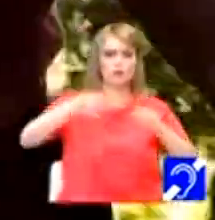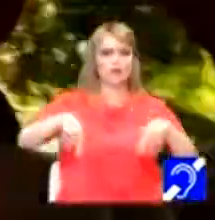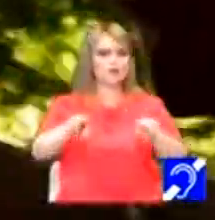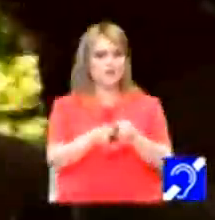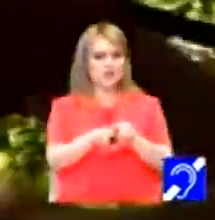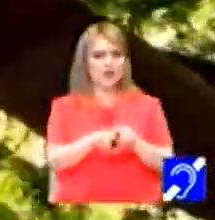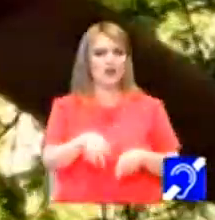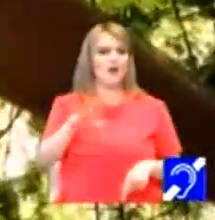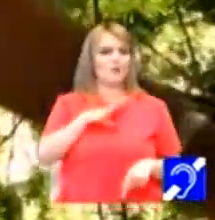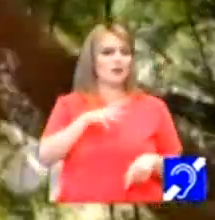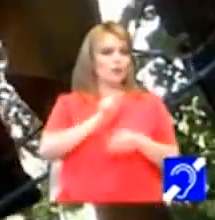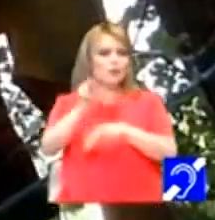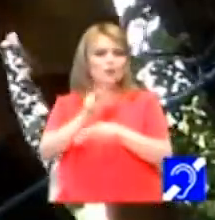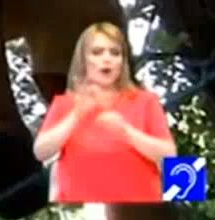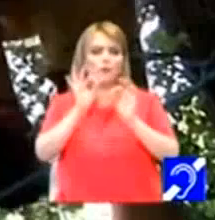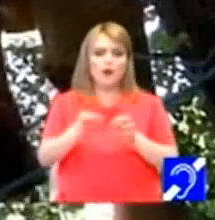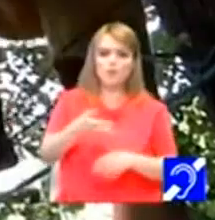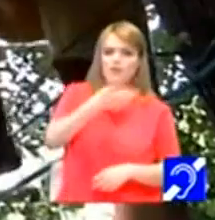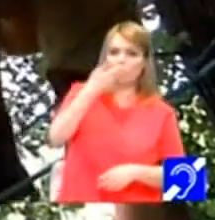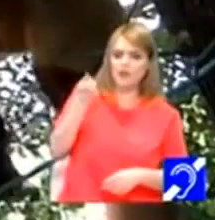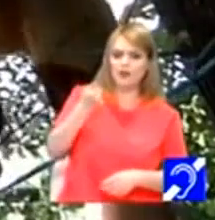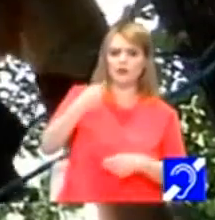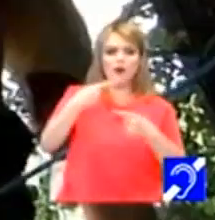continuo cambiamento, una messa in gioco